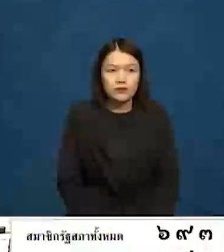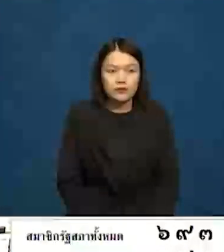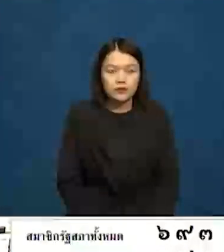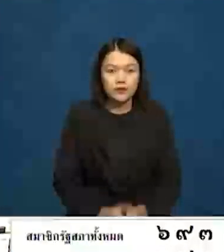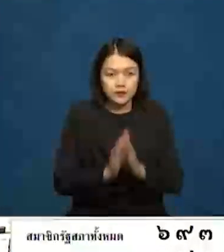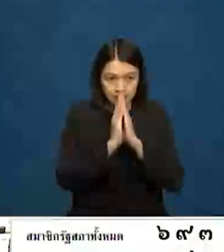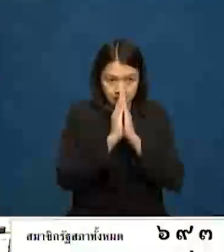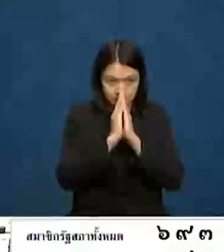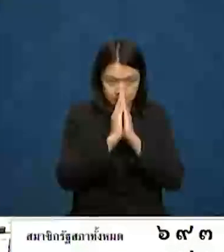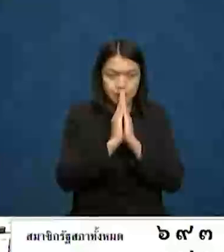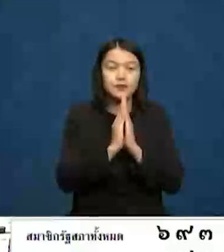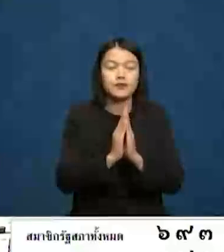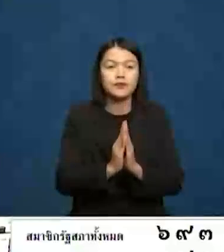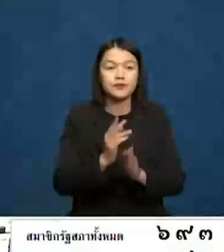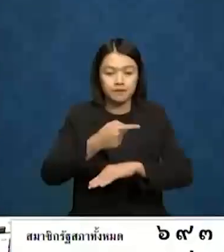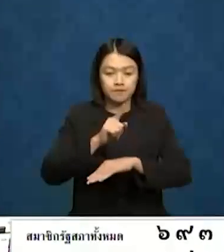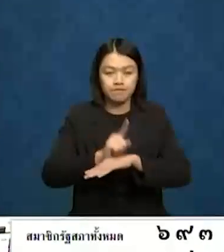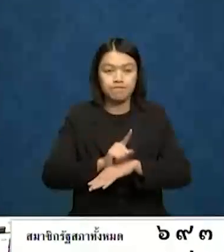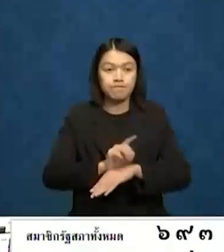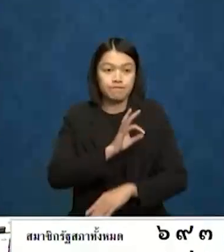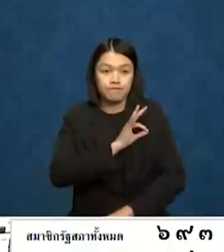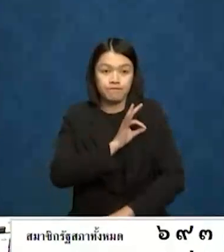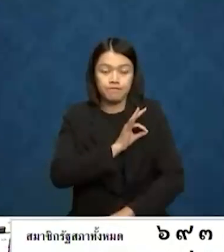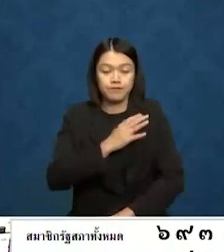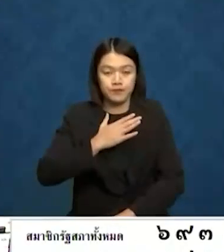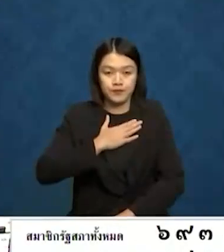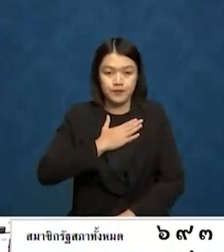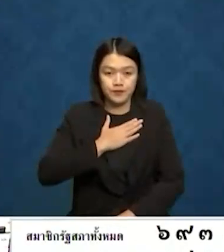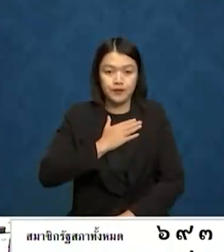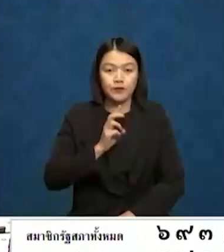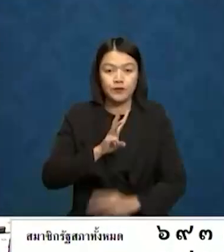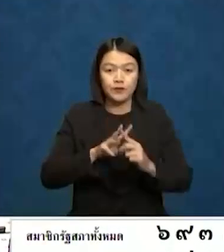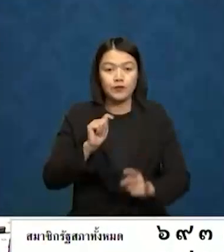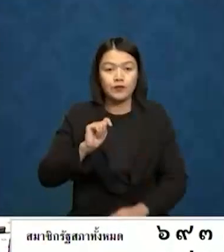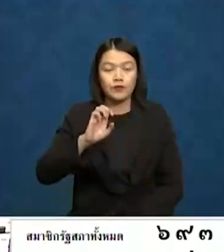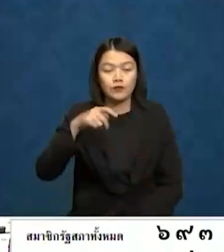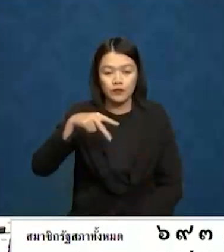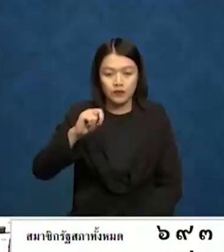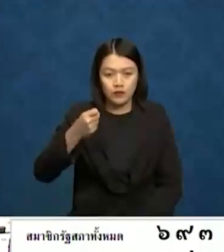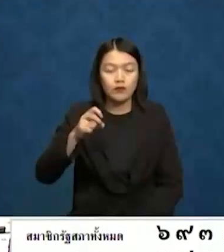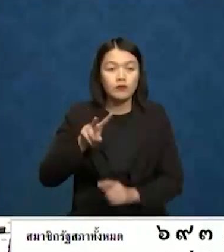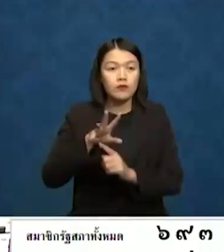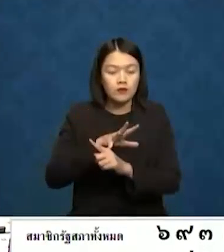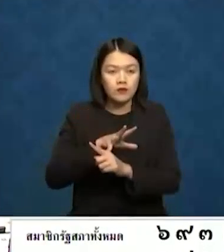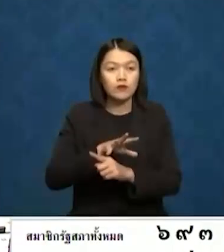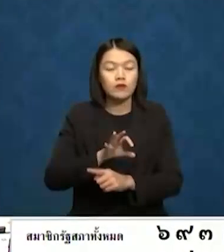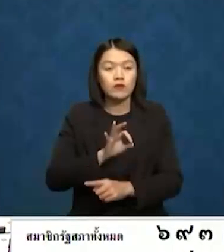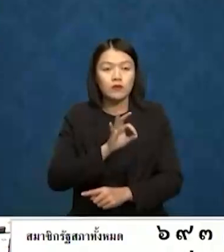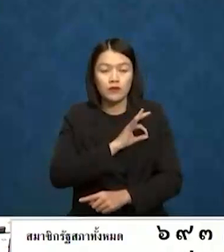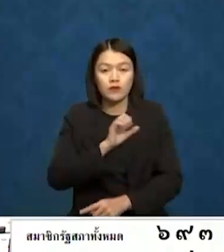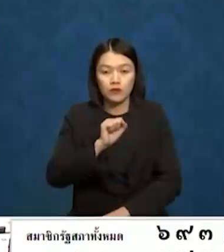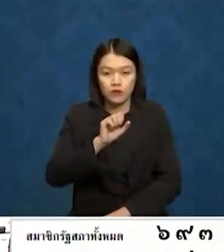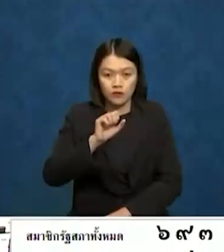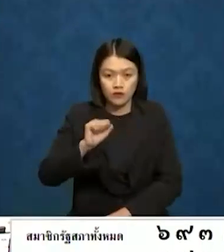กราบเรียนท่านประธานรัฐสภาท่านสมาชิกผมนาวาตรีวุฒิพงษ์พงษ์สุวรรณสมาชิกวุฒิสภาในฐาน